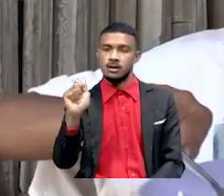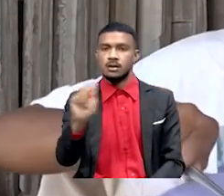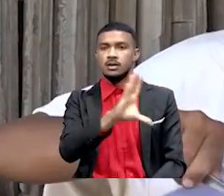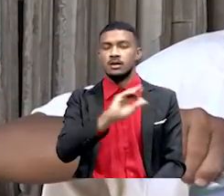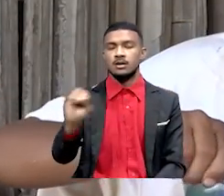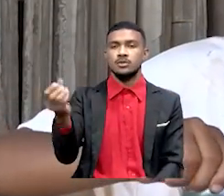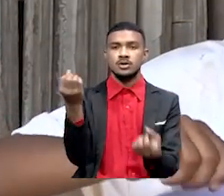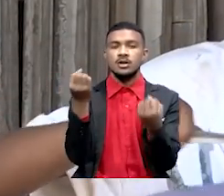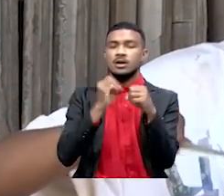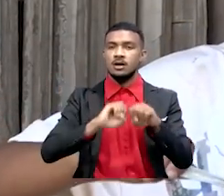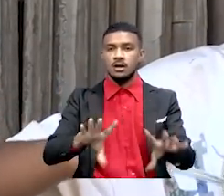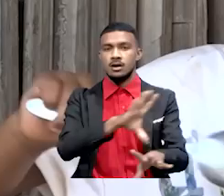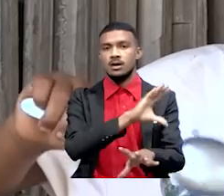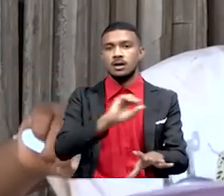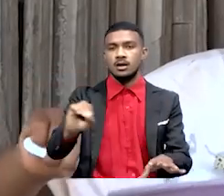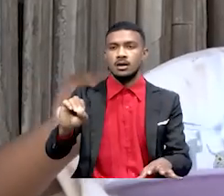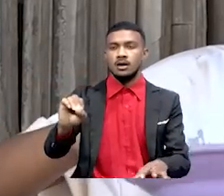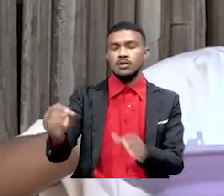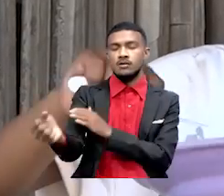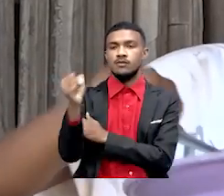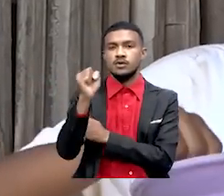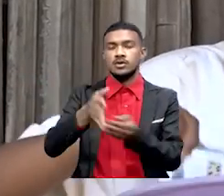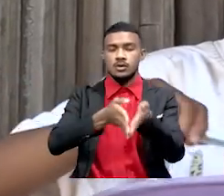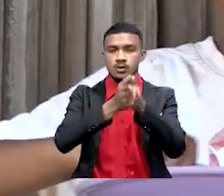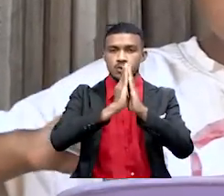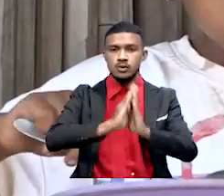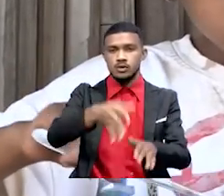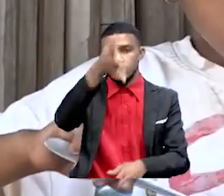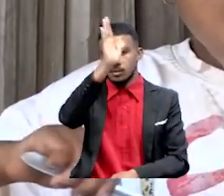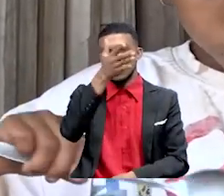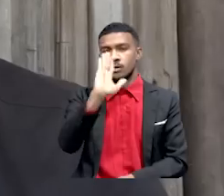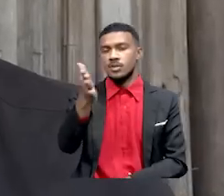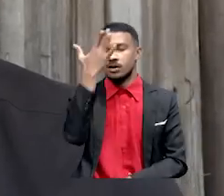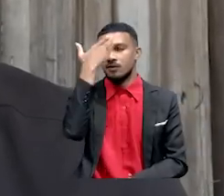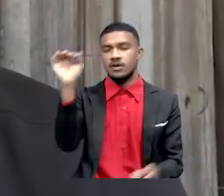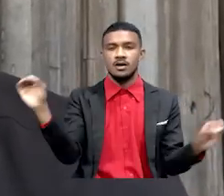esperanza, rodi husu ba maromak, tamba sa la lori hotu hau.